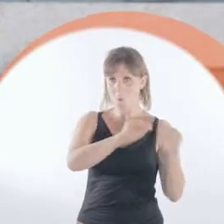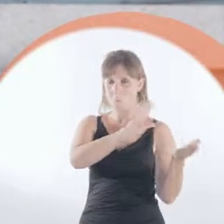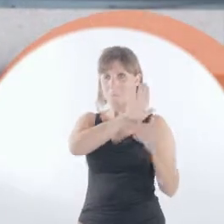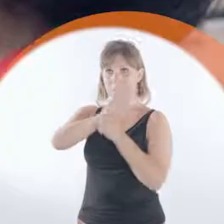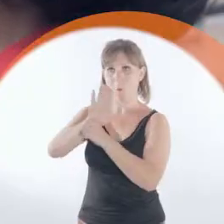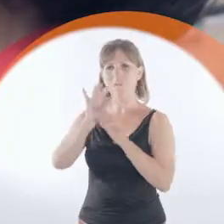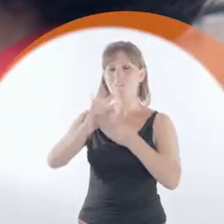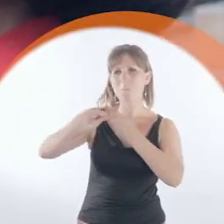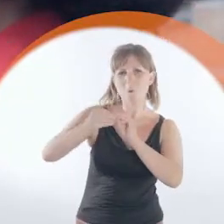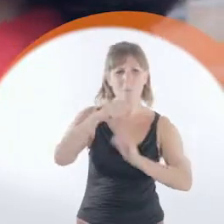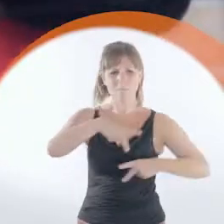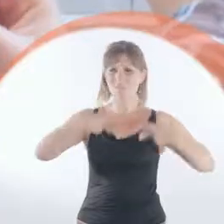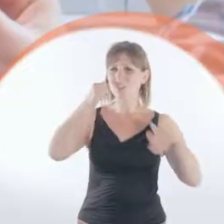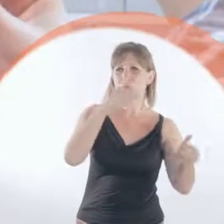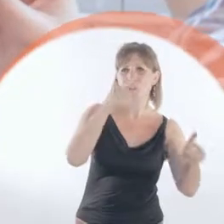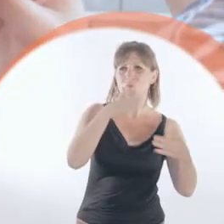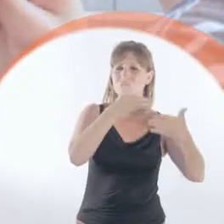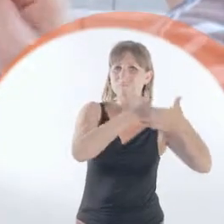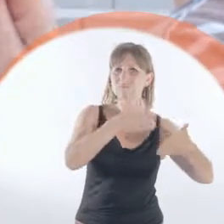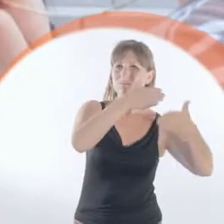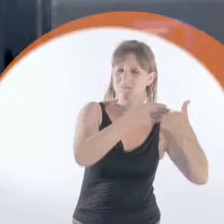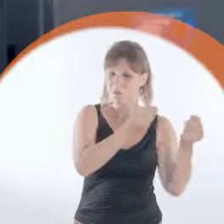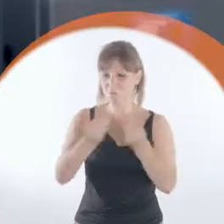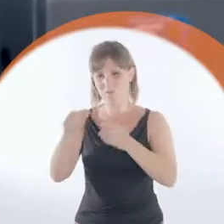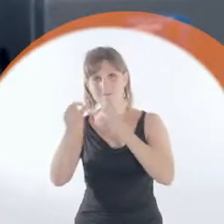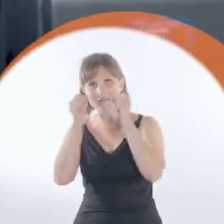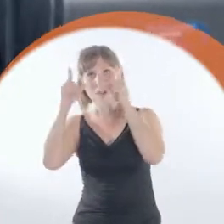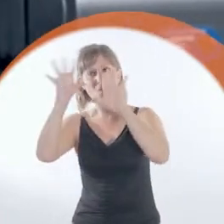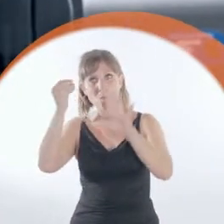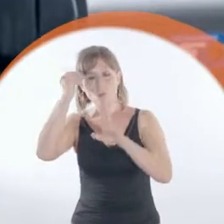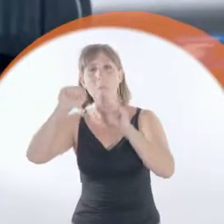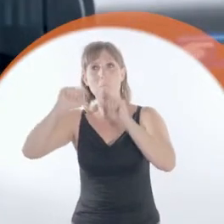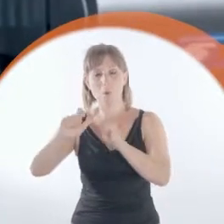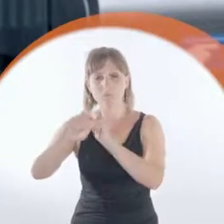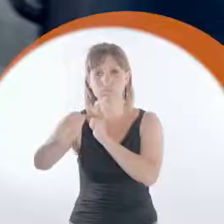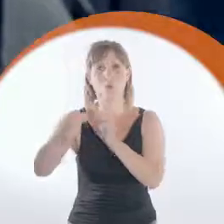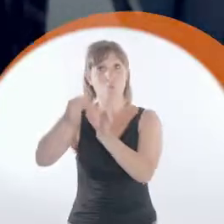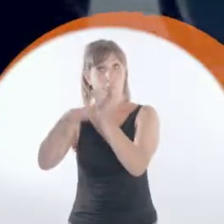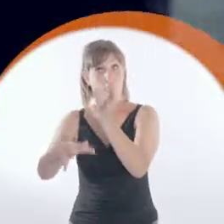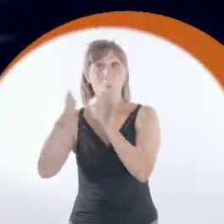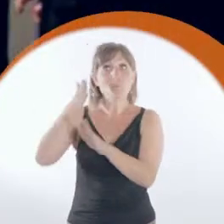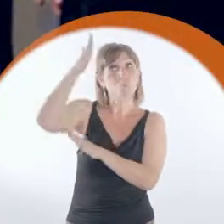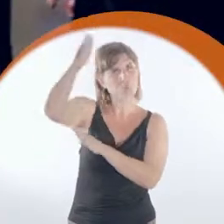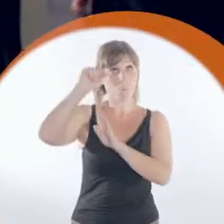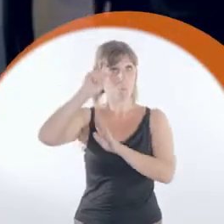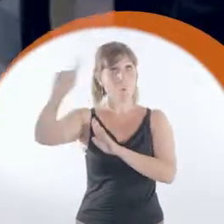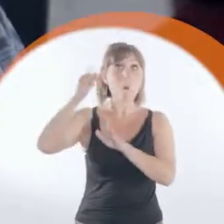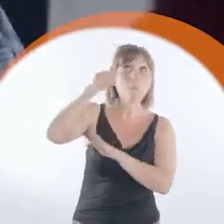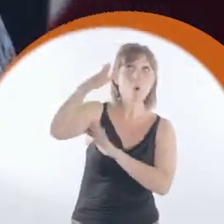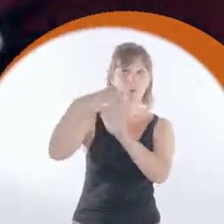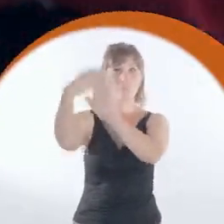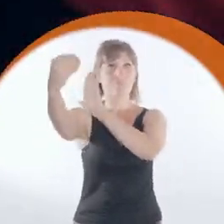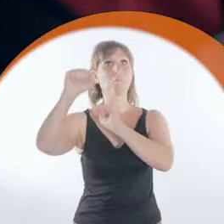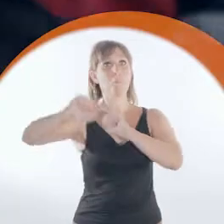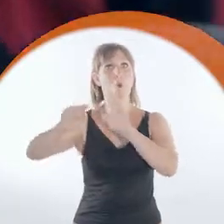faire comprendre les difficultés qu'elles rencontrent dans leurs déplacements au quotidien, donc de trouver des solutions qui pourront être partagées, voire